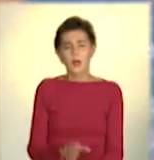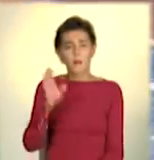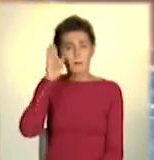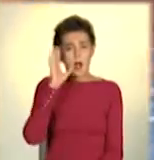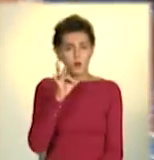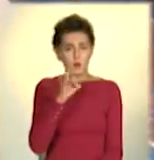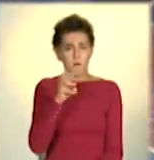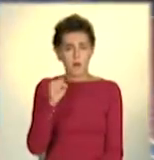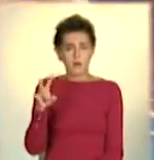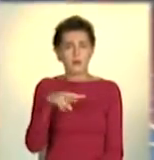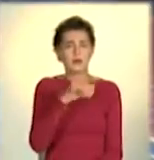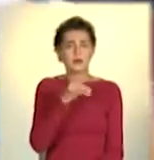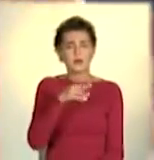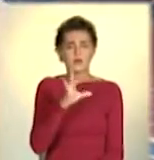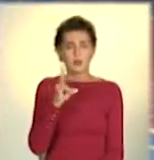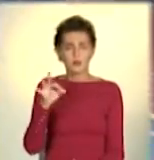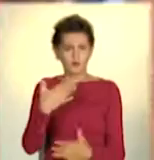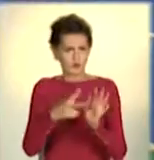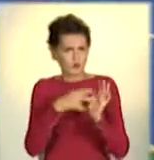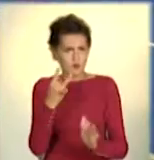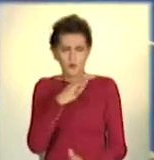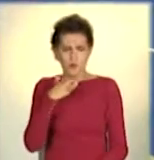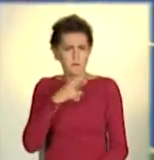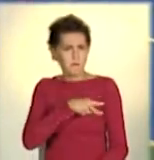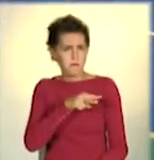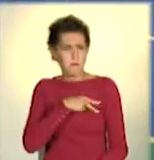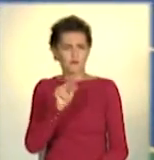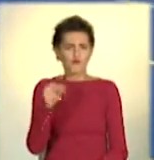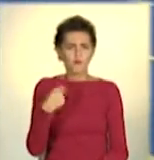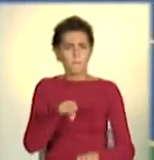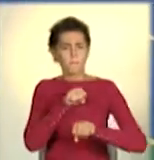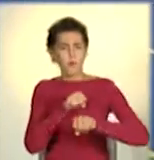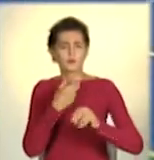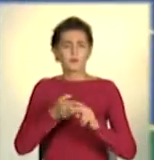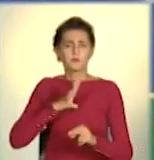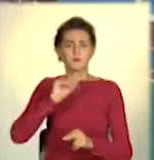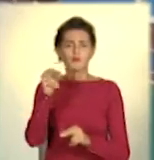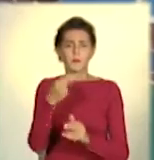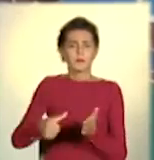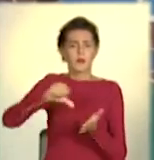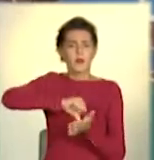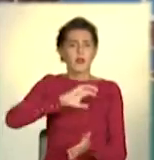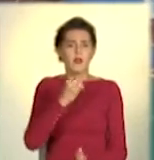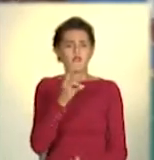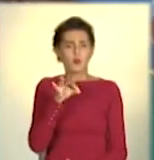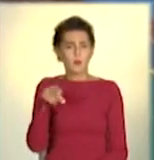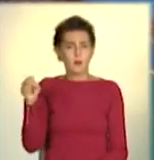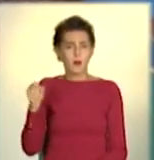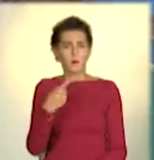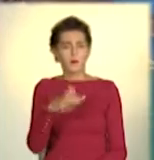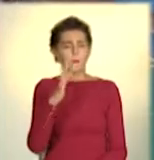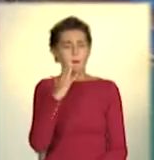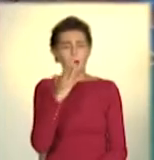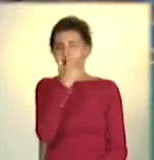Роман Литвінов – семиразовий чемпіон України з боксу. Срібну медаль юний спортсмен здобув і на чемпіонаті Європи. На ринзі – за 5